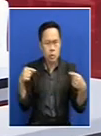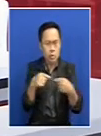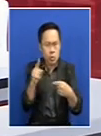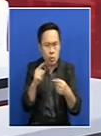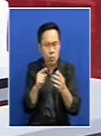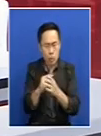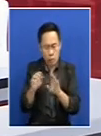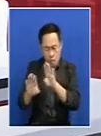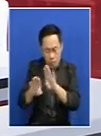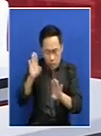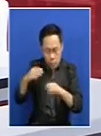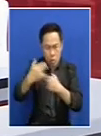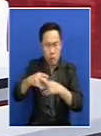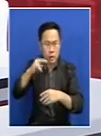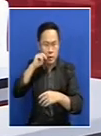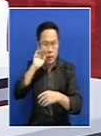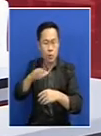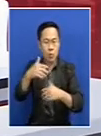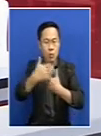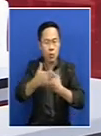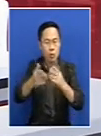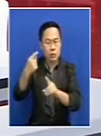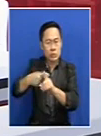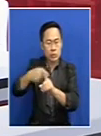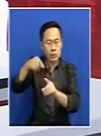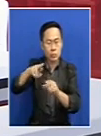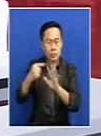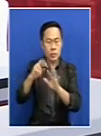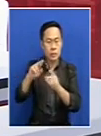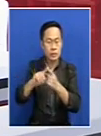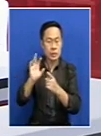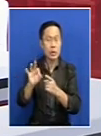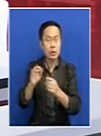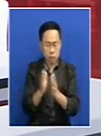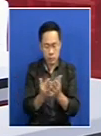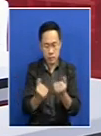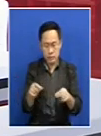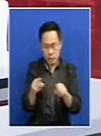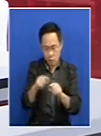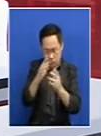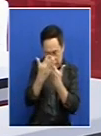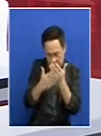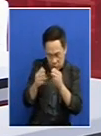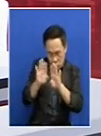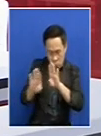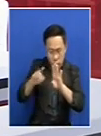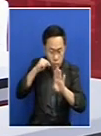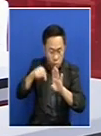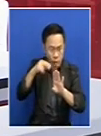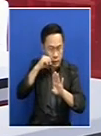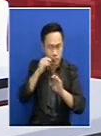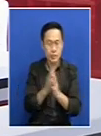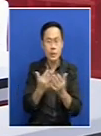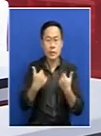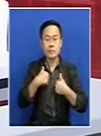ริเวณซอกประตูห้องน้ำในที่เกิดเหตุนะคะซึ่งคาดว่าจะเป็นที่เกิดเหตุคอนโดมิเนียมย่านพระราม9ของนายอาตูนะคะ